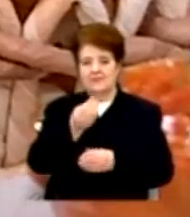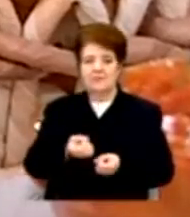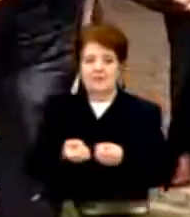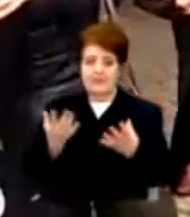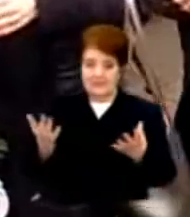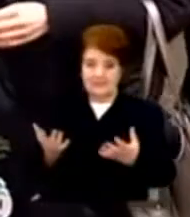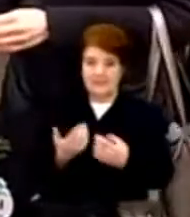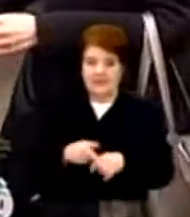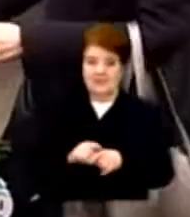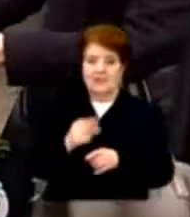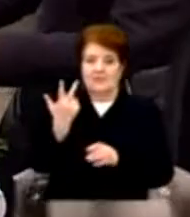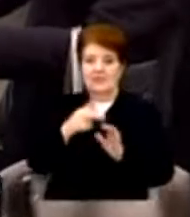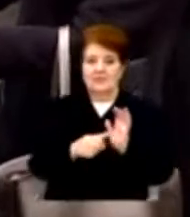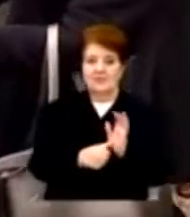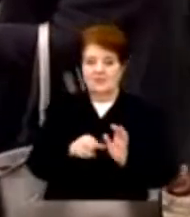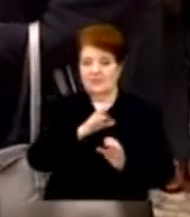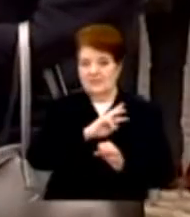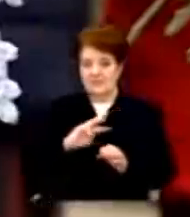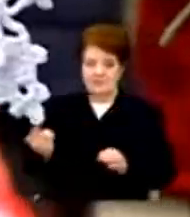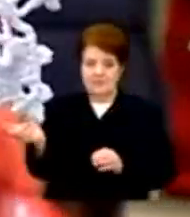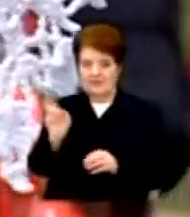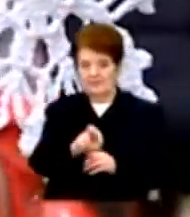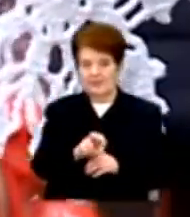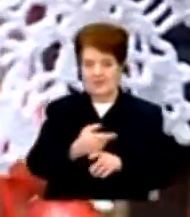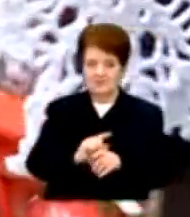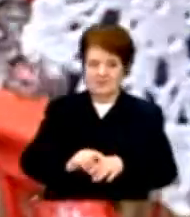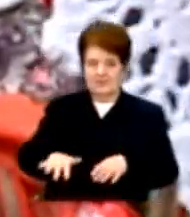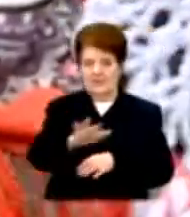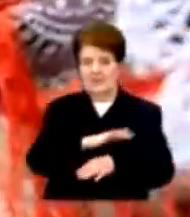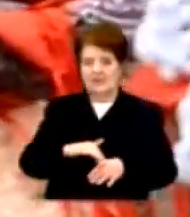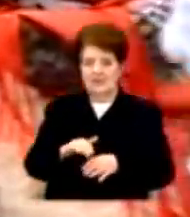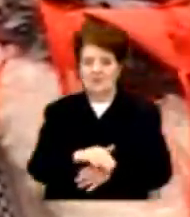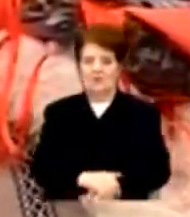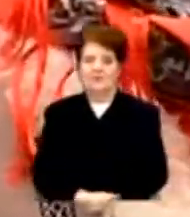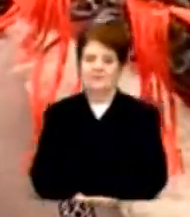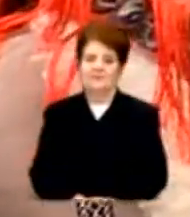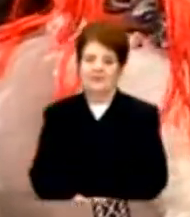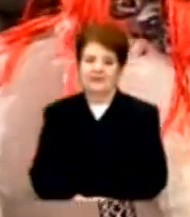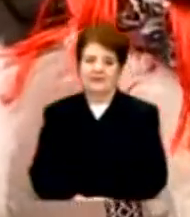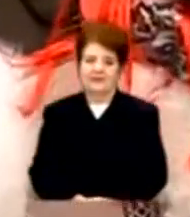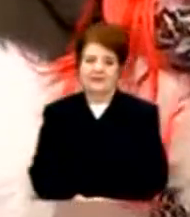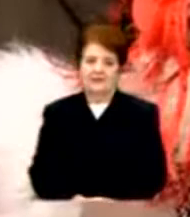deja peste 36.000 de străini au vizitat aceste meleaguri pitorești.